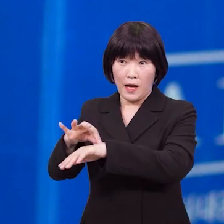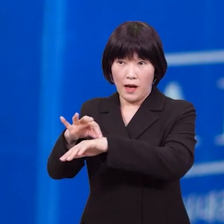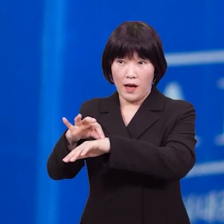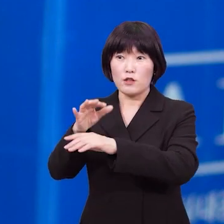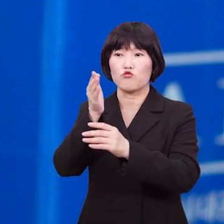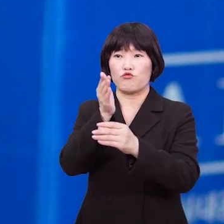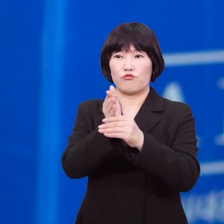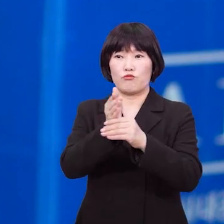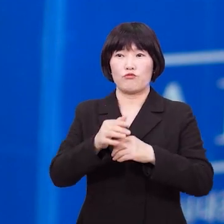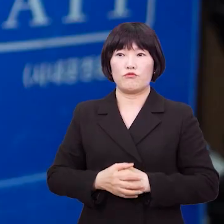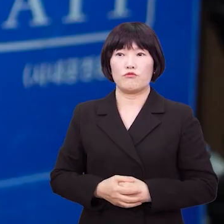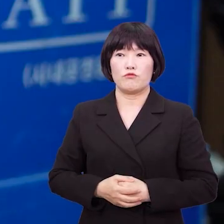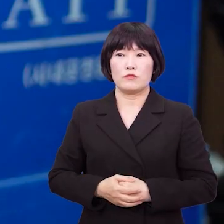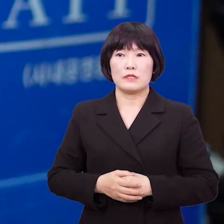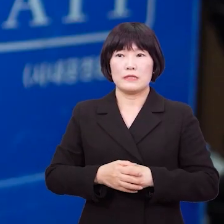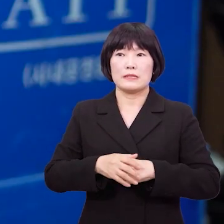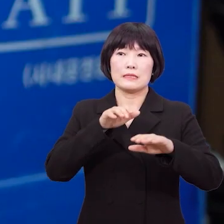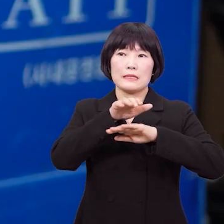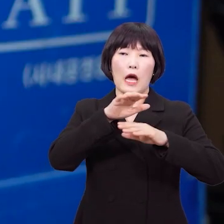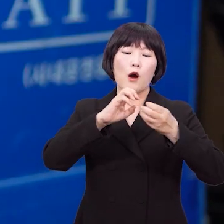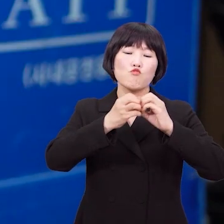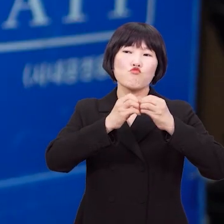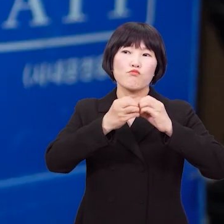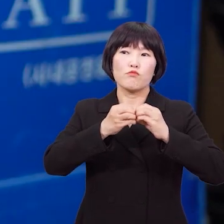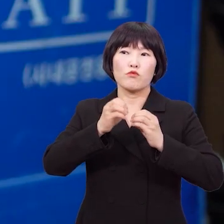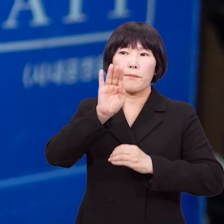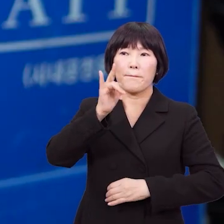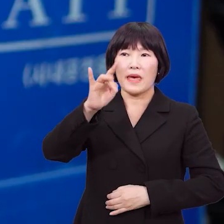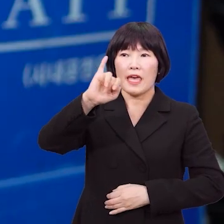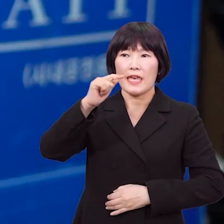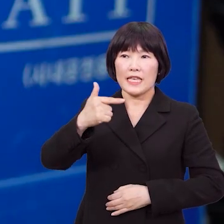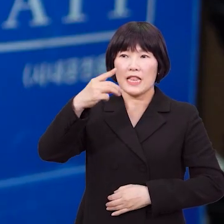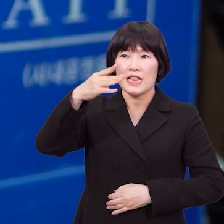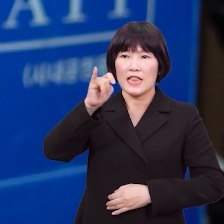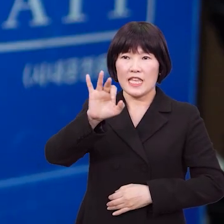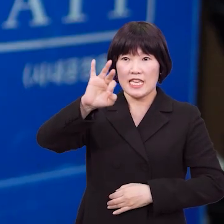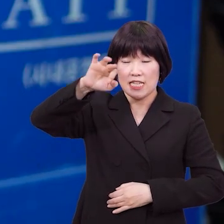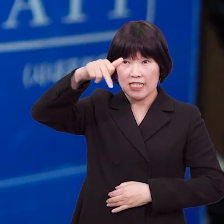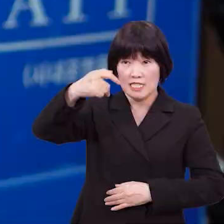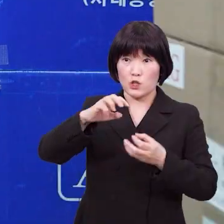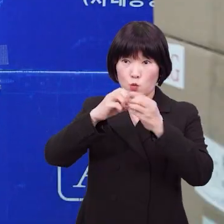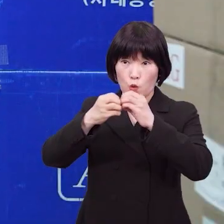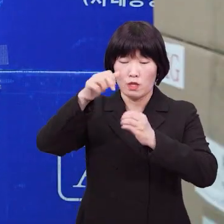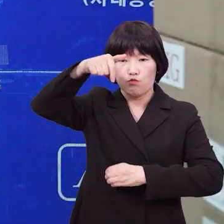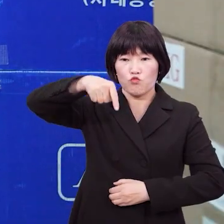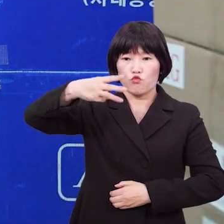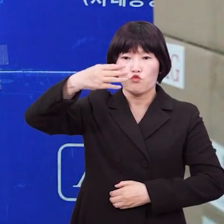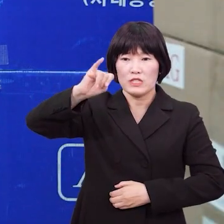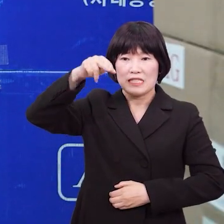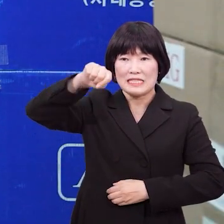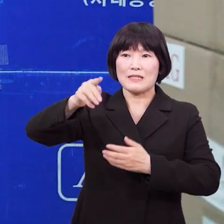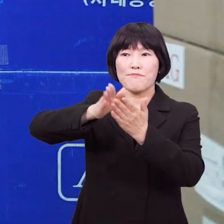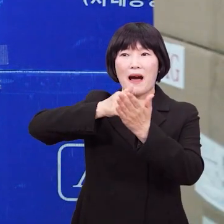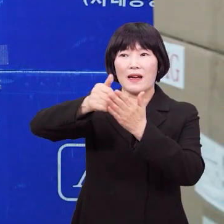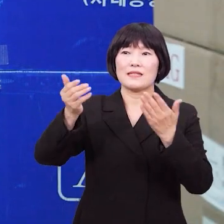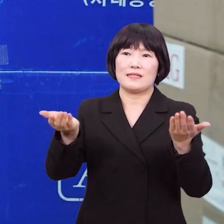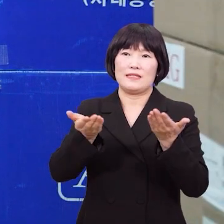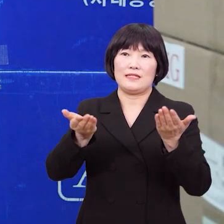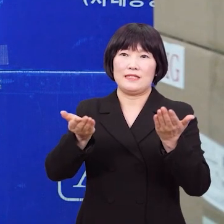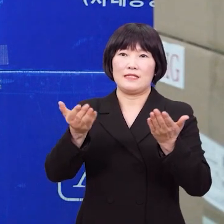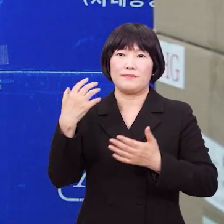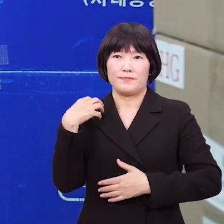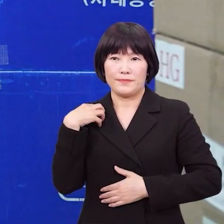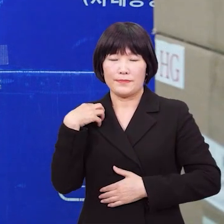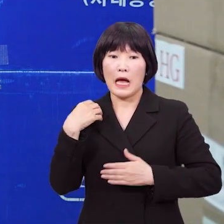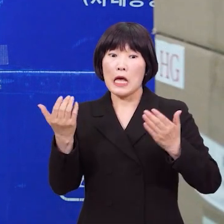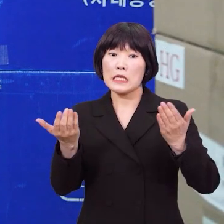하고 있습니다. 일하면서 가장 변화된 부분은 어떤 부분인가요? 저는 평소 탁구에 관심이